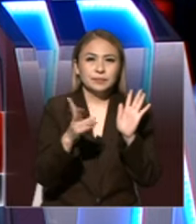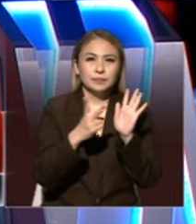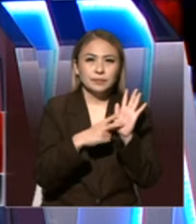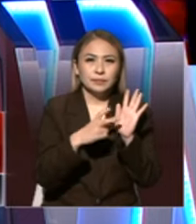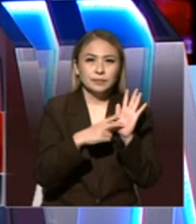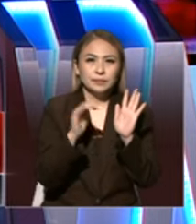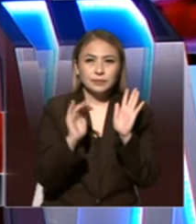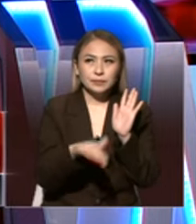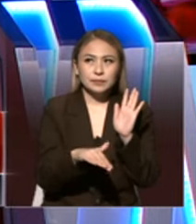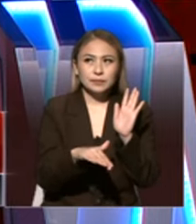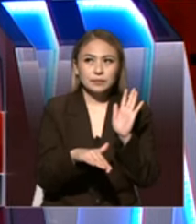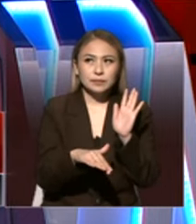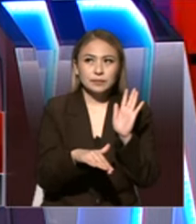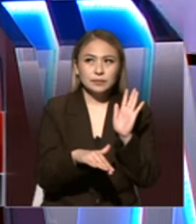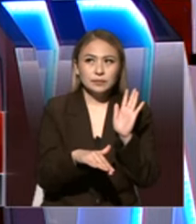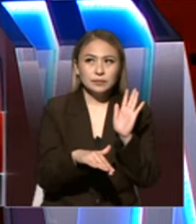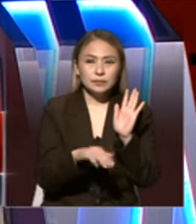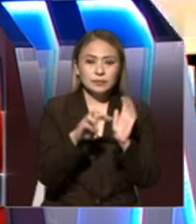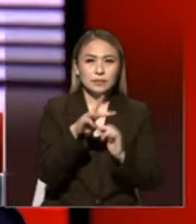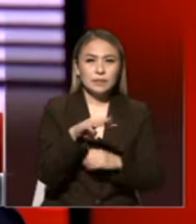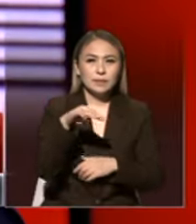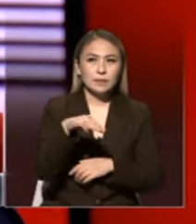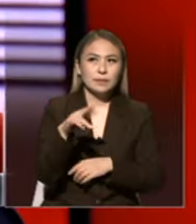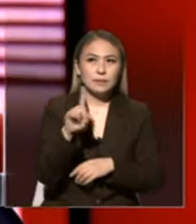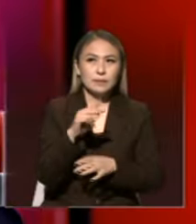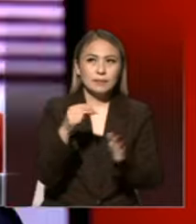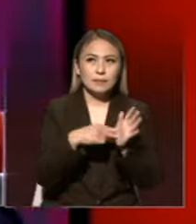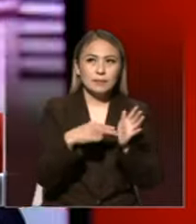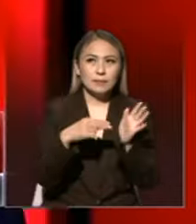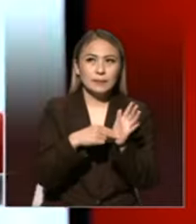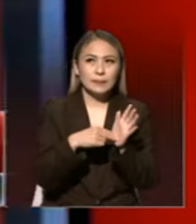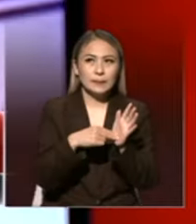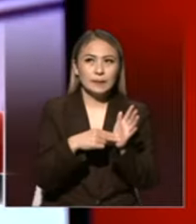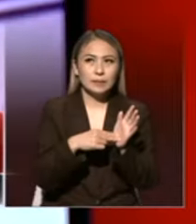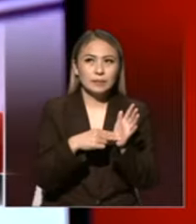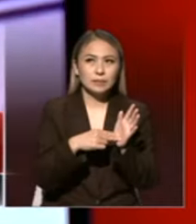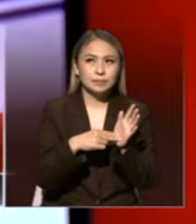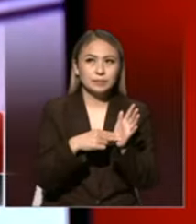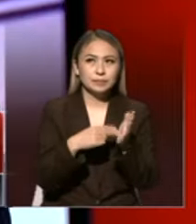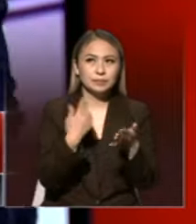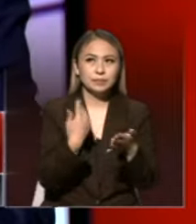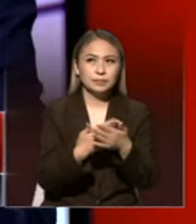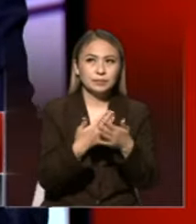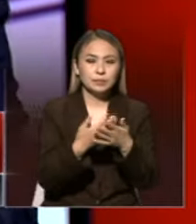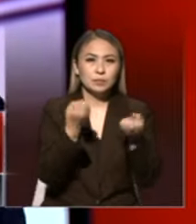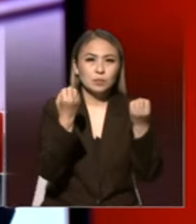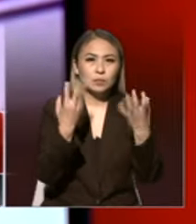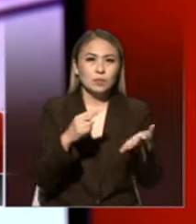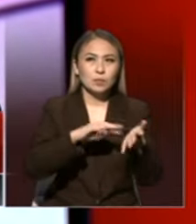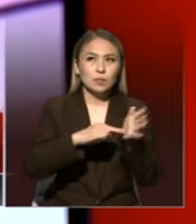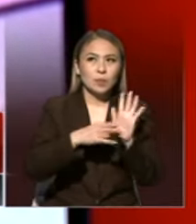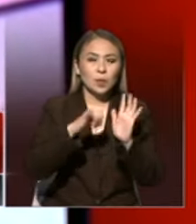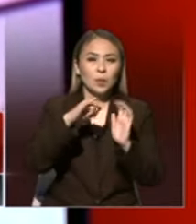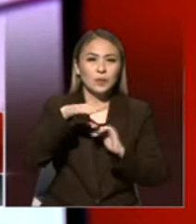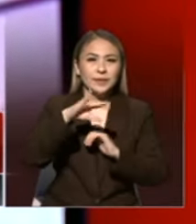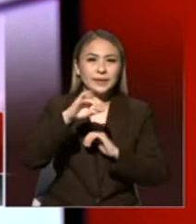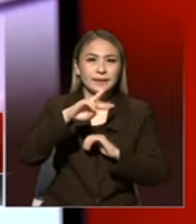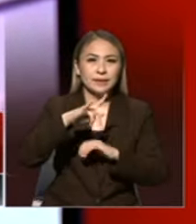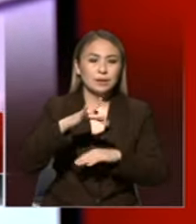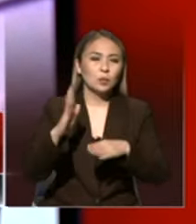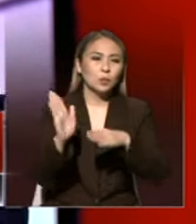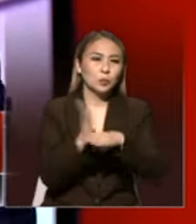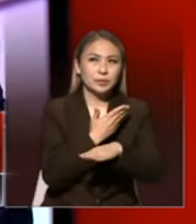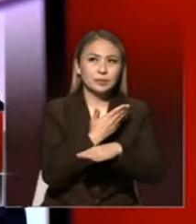700 мың каиктің МТЗ бағасы тұрады. Ертең мысалы бүйтіп жоспарлашы, утиль алып